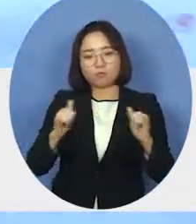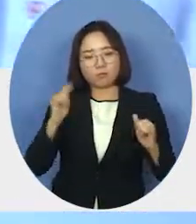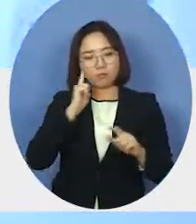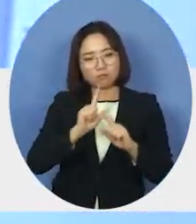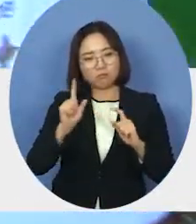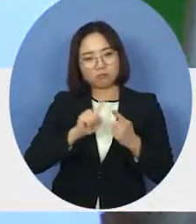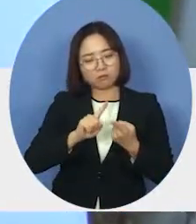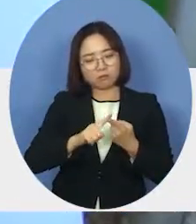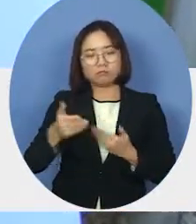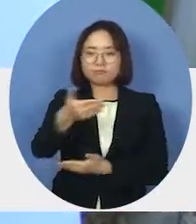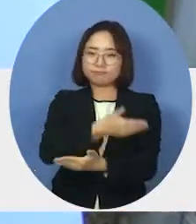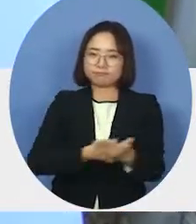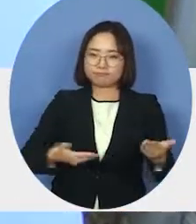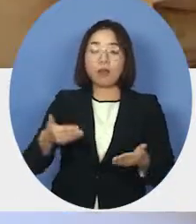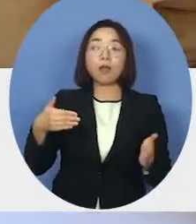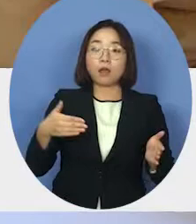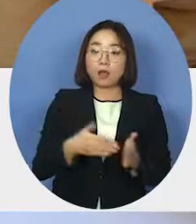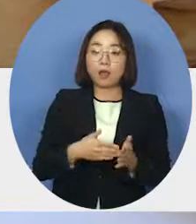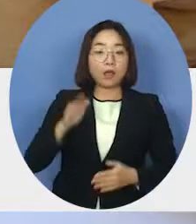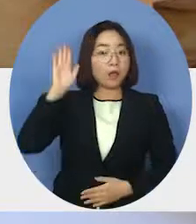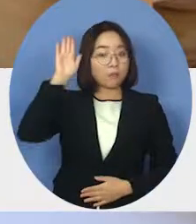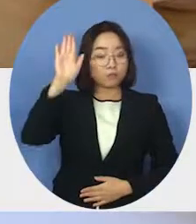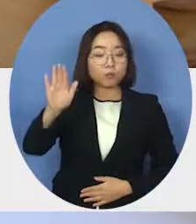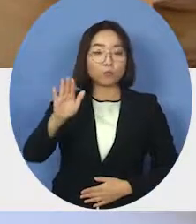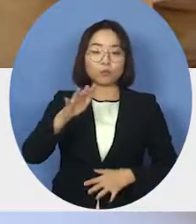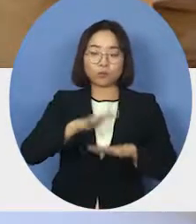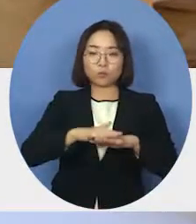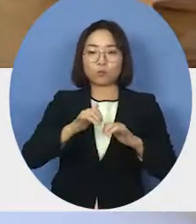함께 나눴으며 앞으로도 더 많은